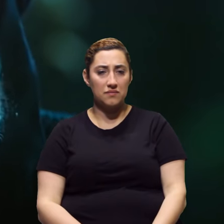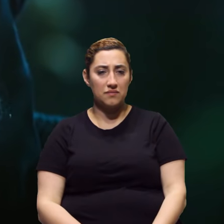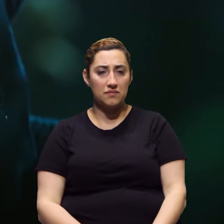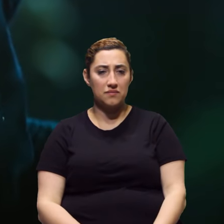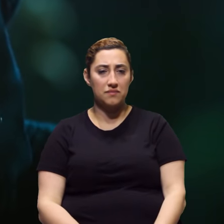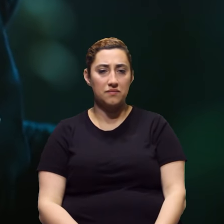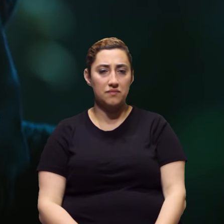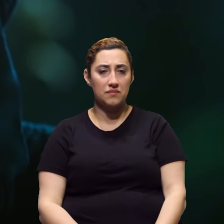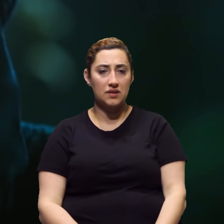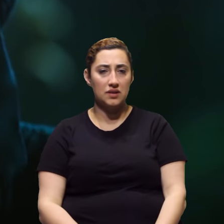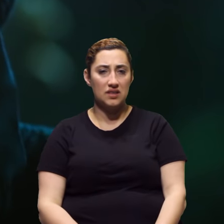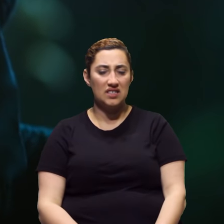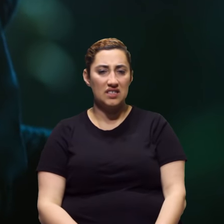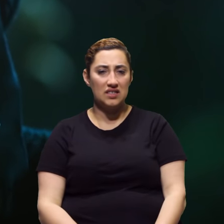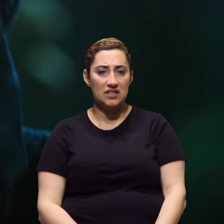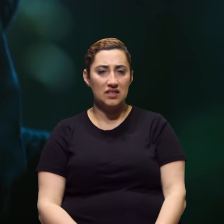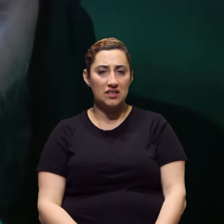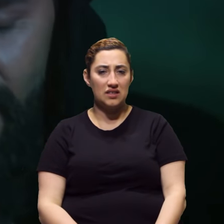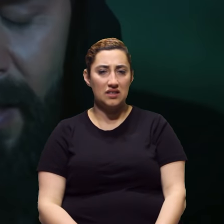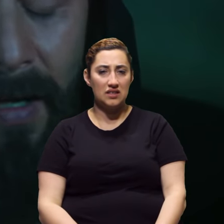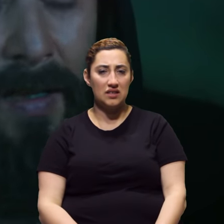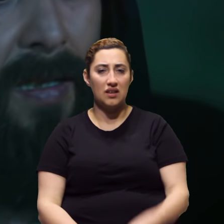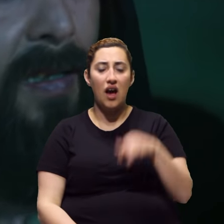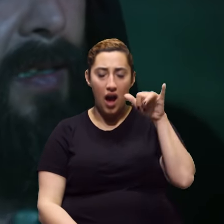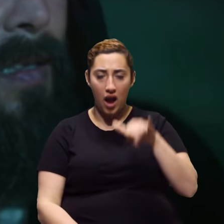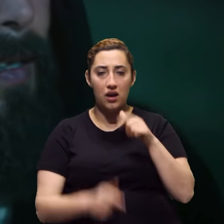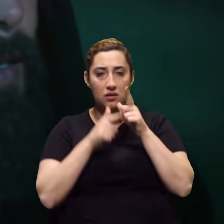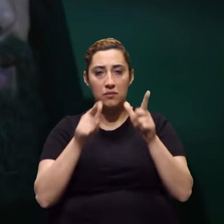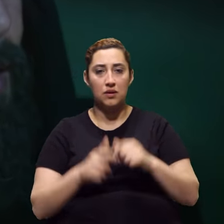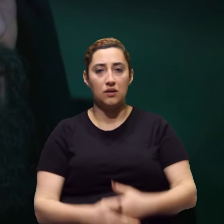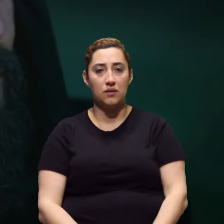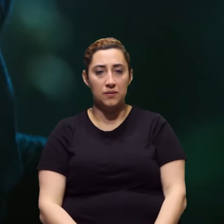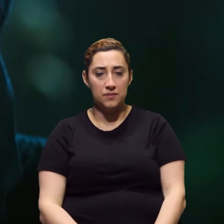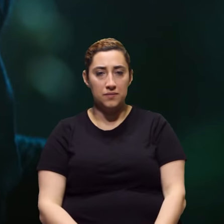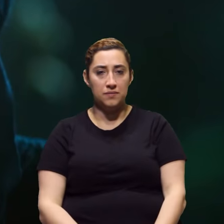Şeyh başını kaldırdı. Hak. Hak.